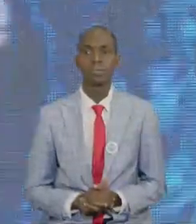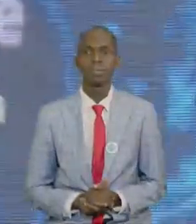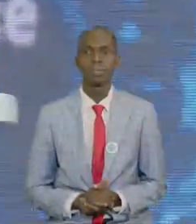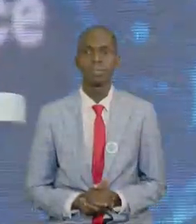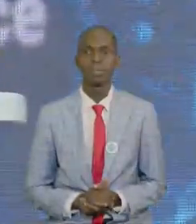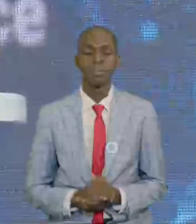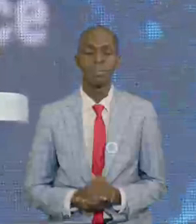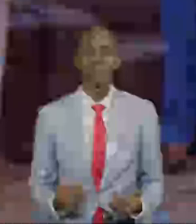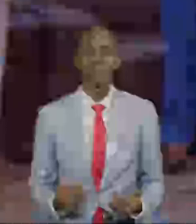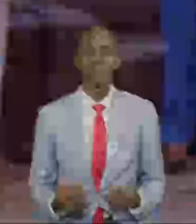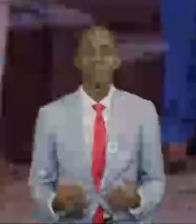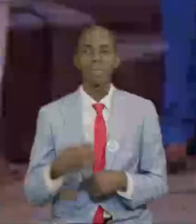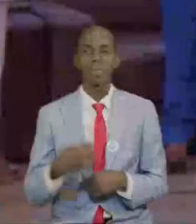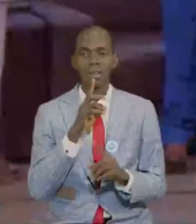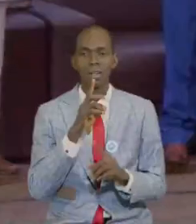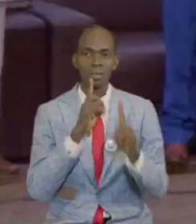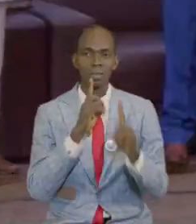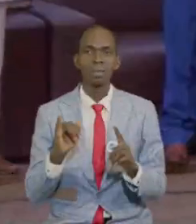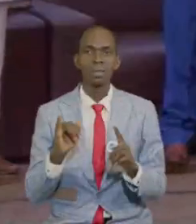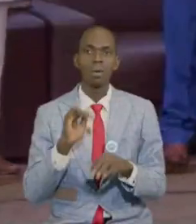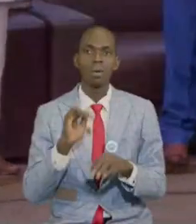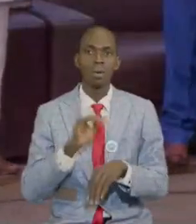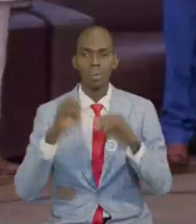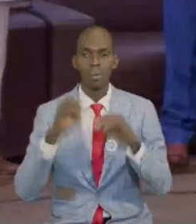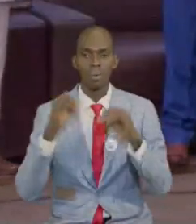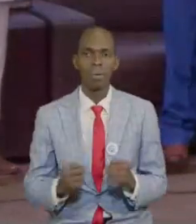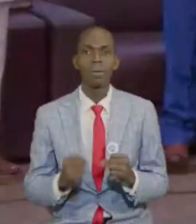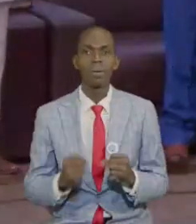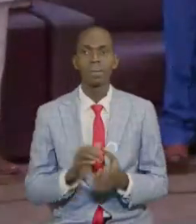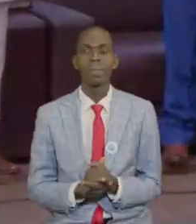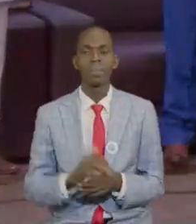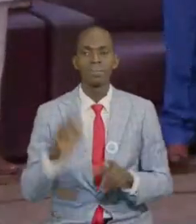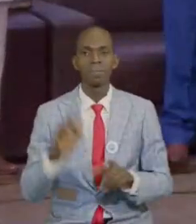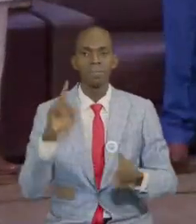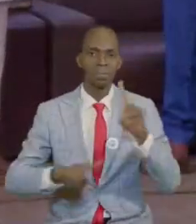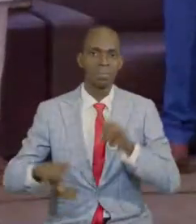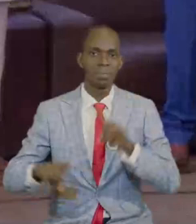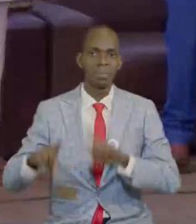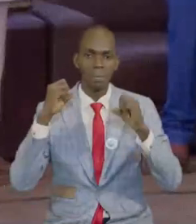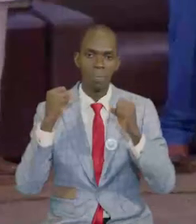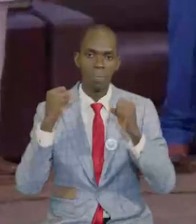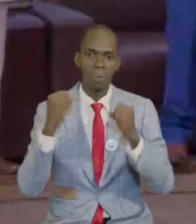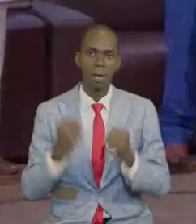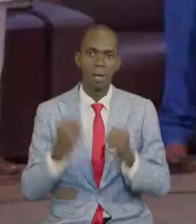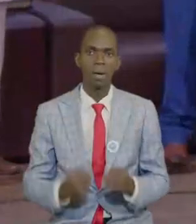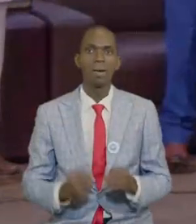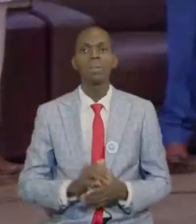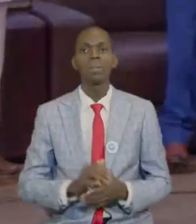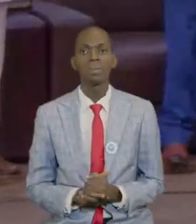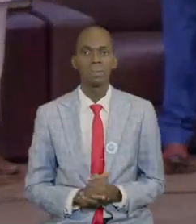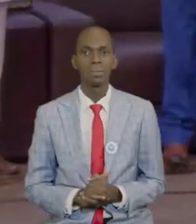are talking of power. Aujourd'hui nous parlons de la puissance. Everybody shout power. Que tout le monde crie